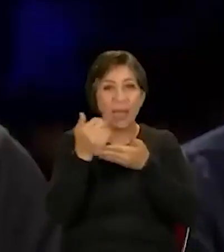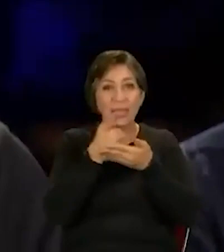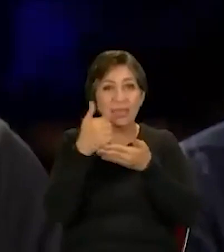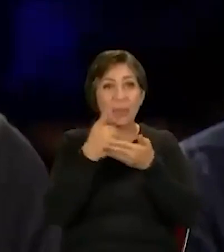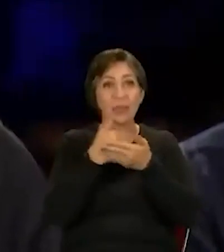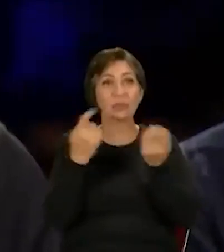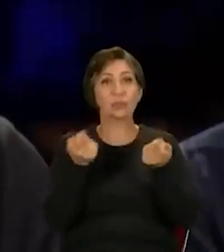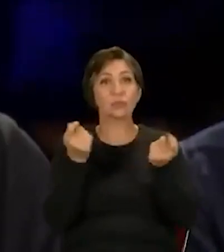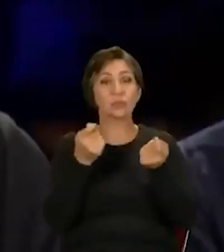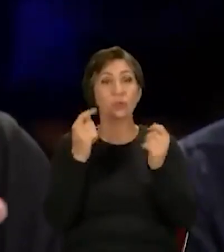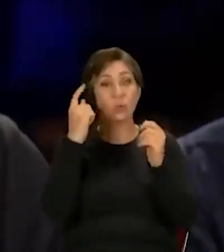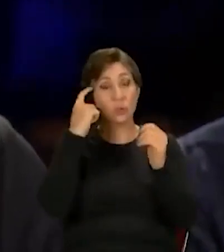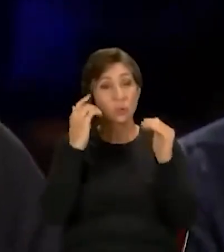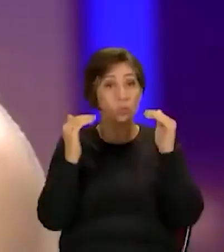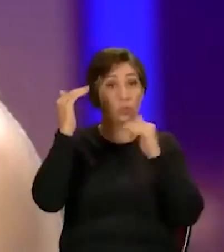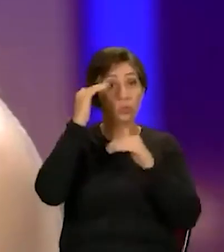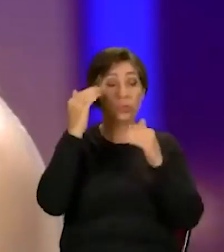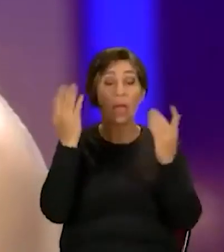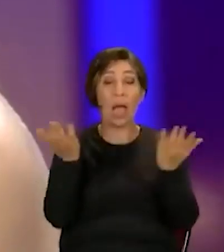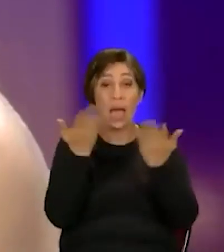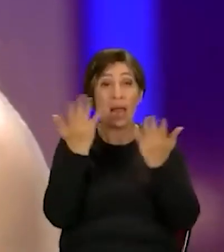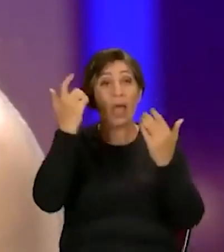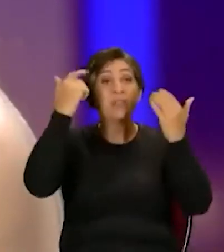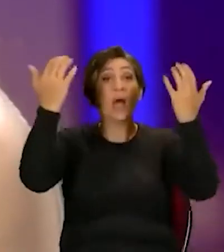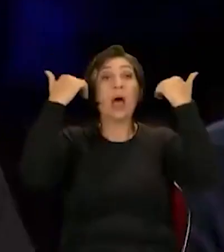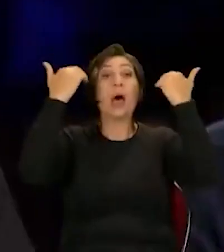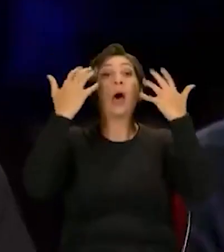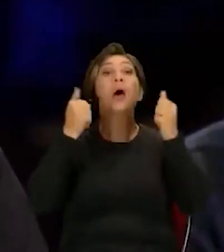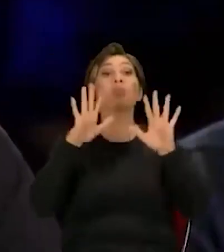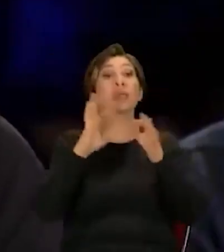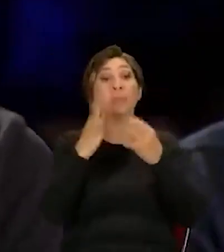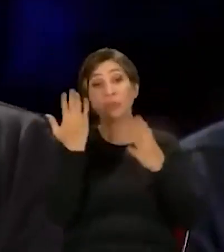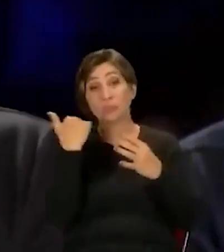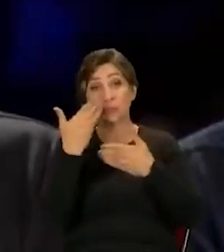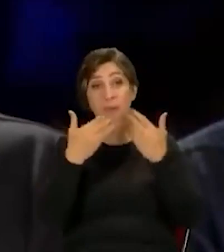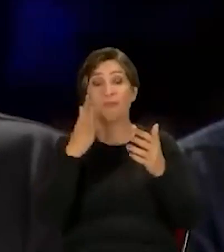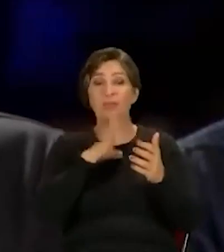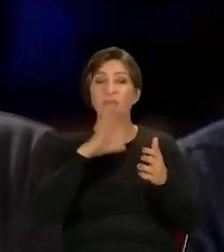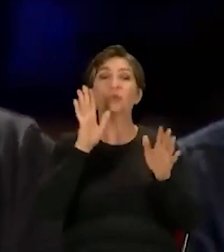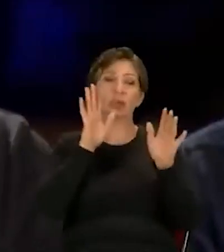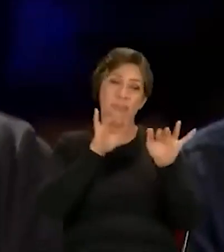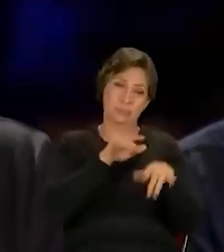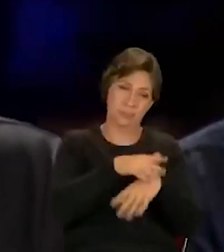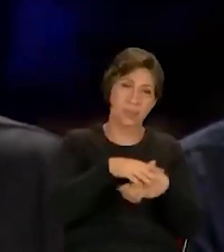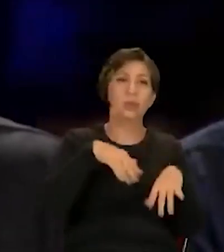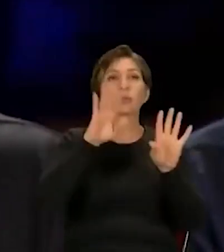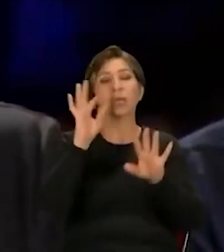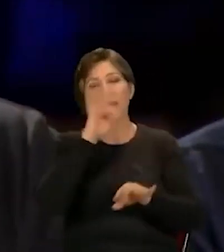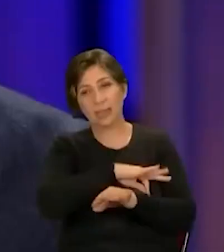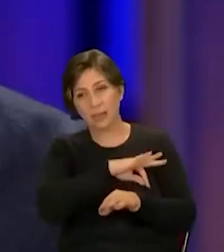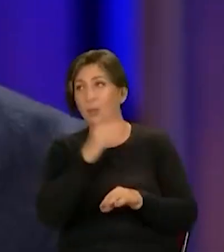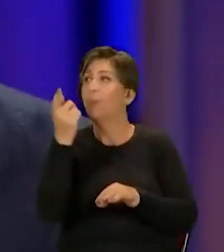kazanmakla uğraşıyoruz. Üst zihinsel fonksiyonlar henüz hafızamıza girmiyor. Demin bahsettiğim sebeple. Varsa yoksa computation, varsa yoksa